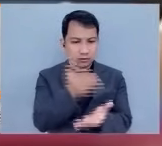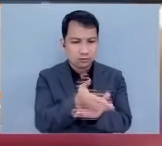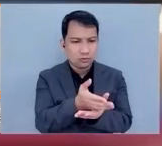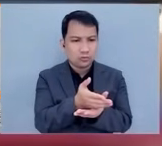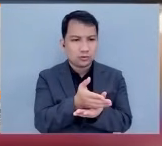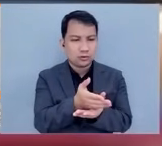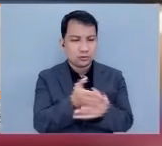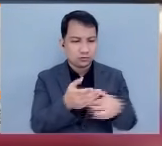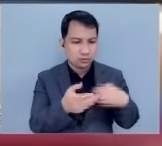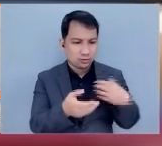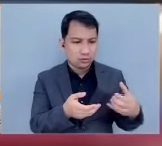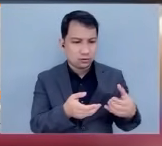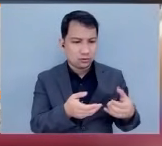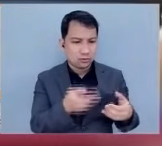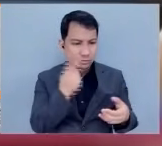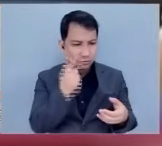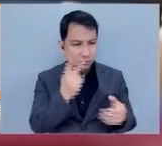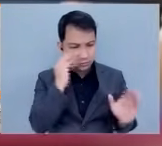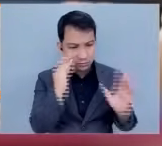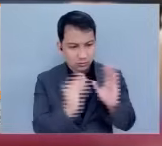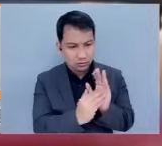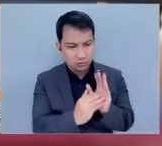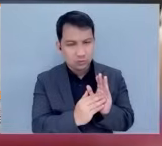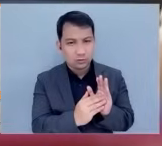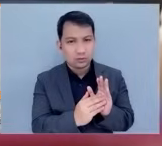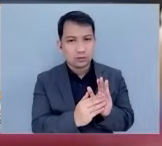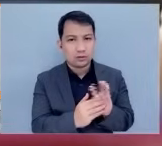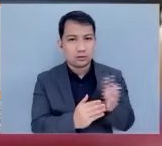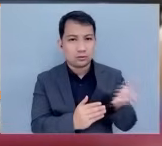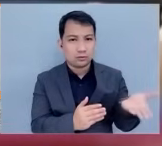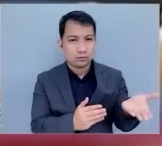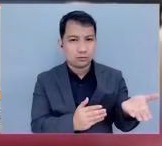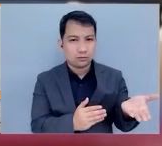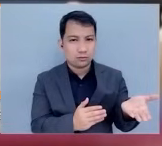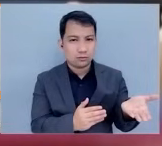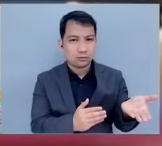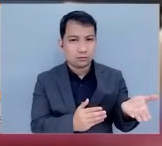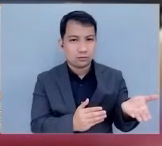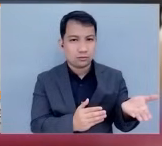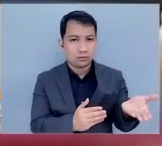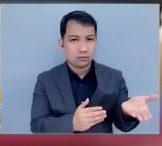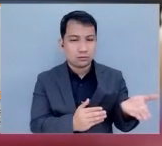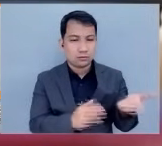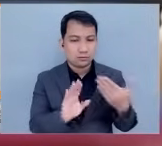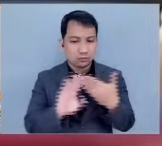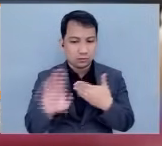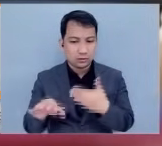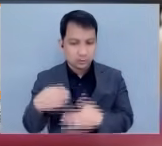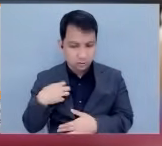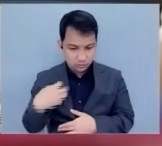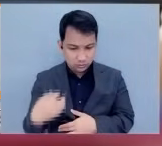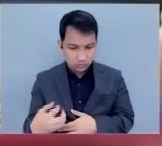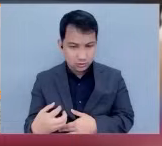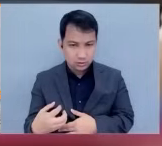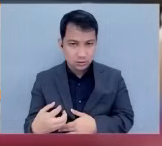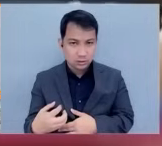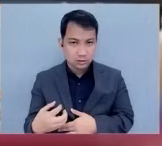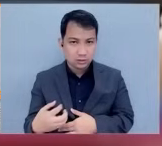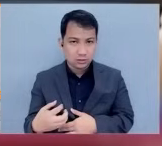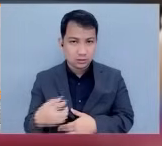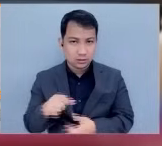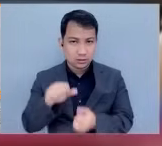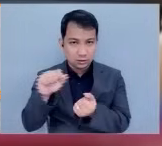kinuhanan ninyo ng pictures, tapos bumalik kayo sa police station, ipinakita sa